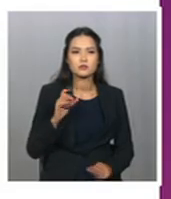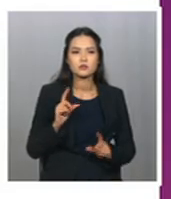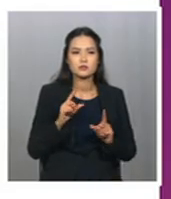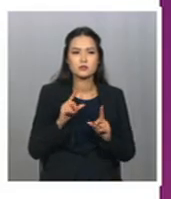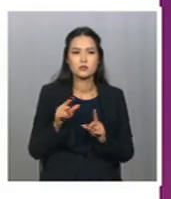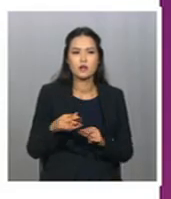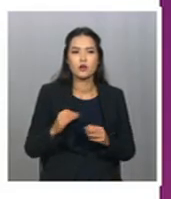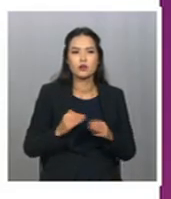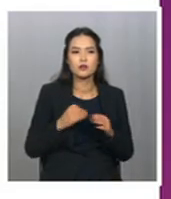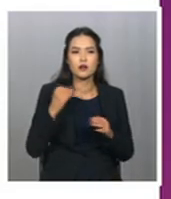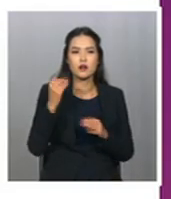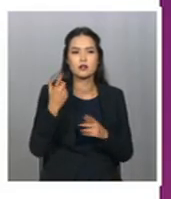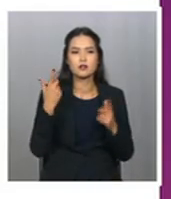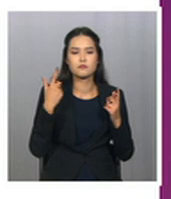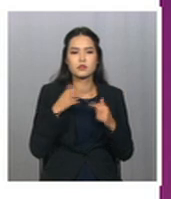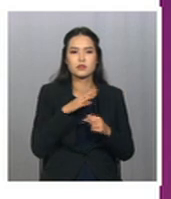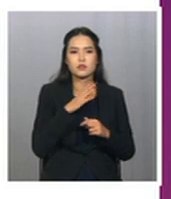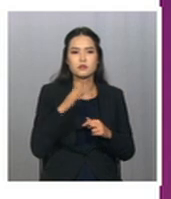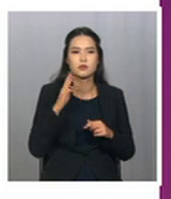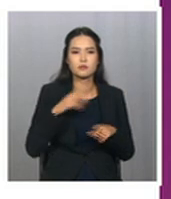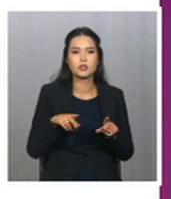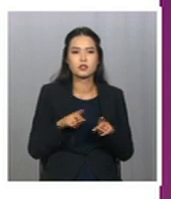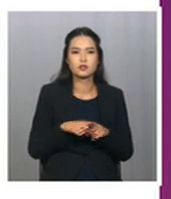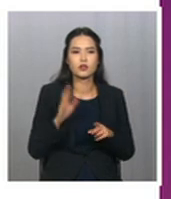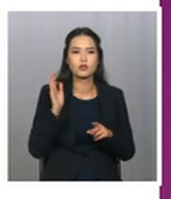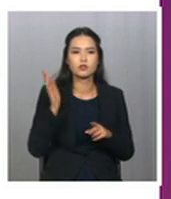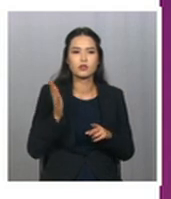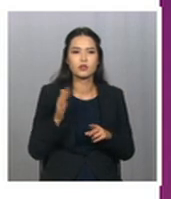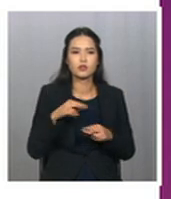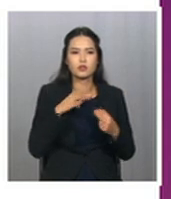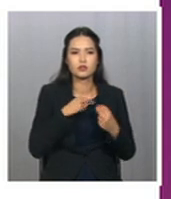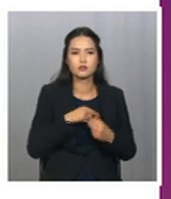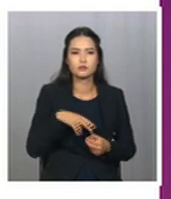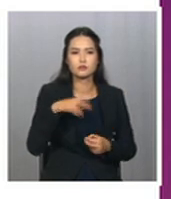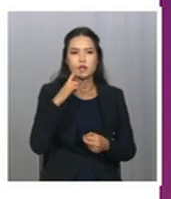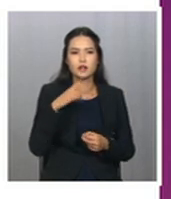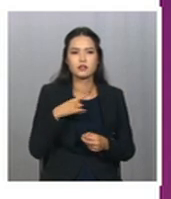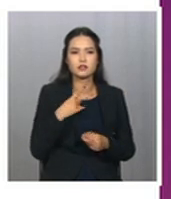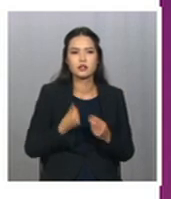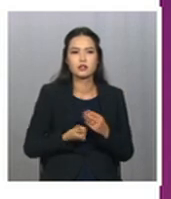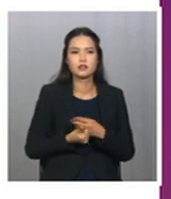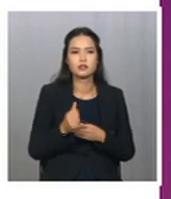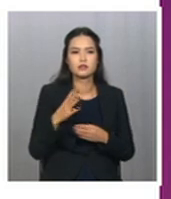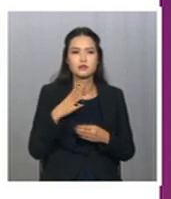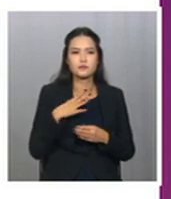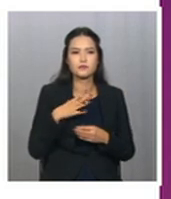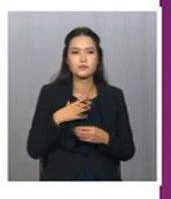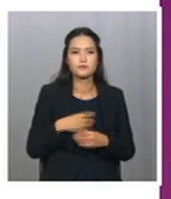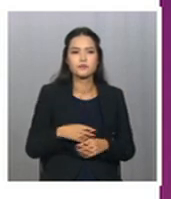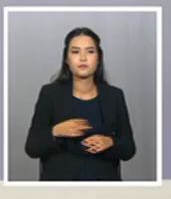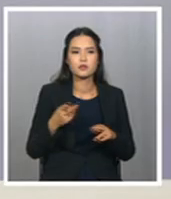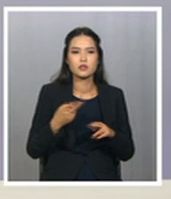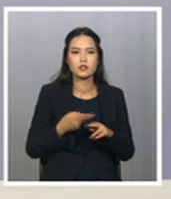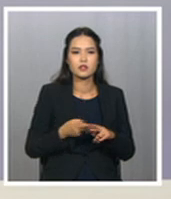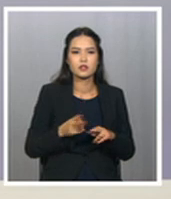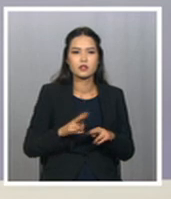білімді маман ретіндегі тұңғыш еңбек жолы Қазақстанда басталған. Шыңғыс Айтматов,